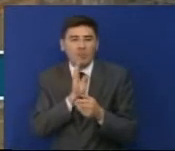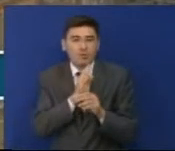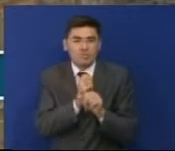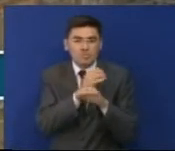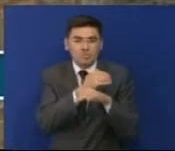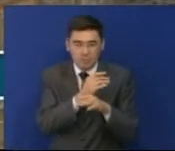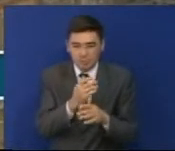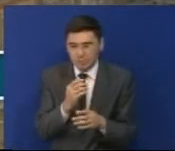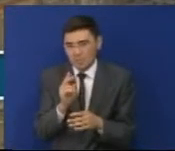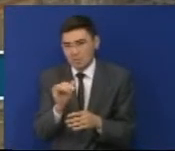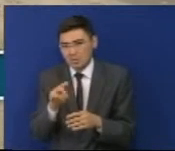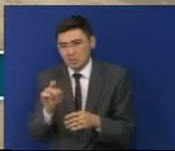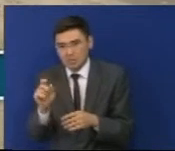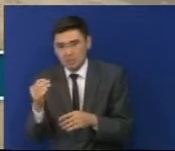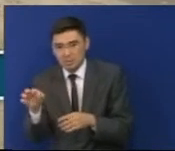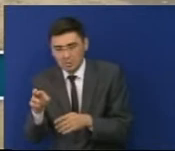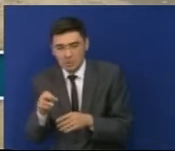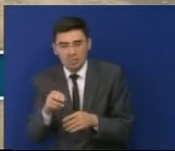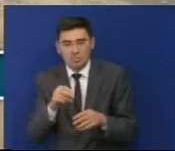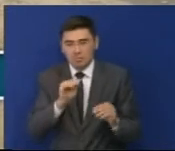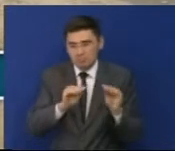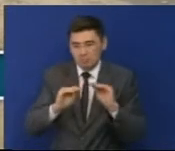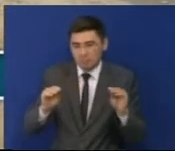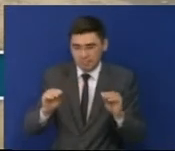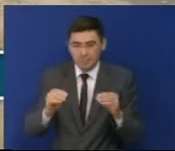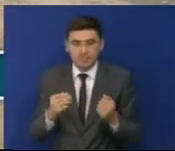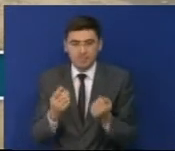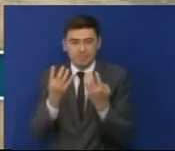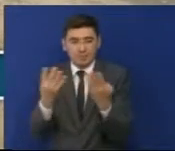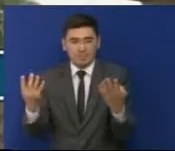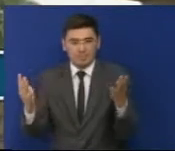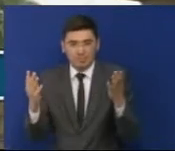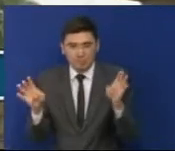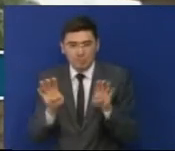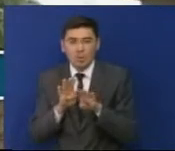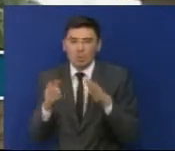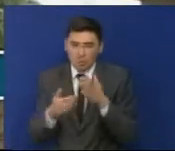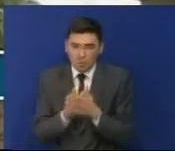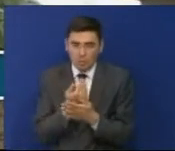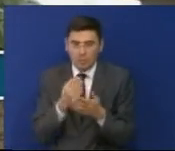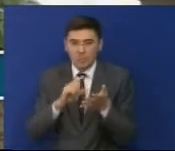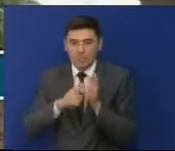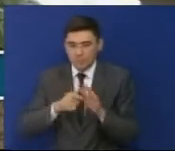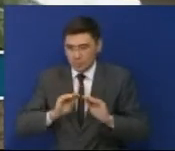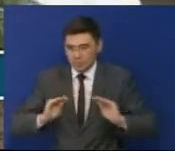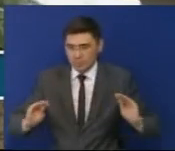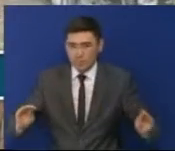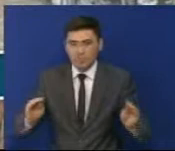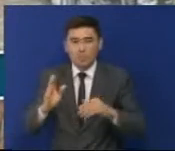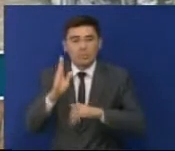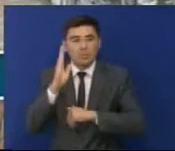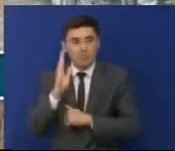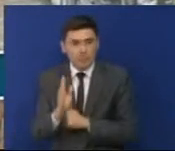саябақтың қоршауын жөндеу жұмыстары басталды. Қоршау жаңа плиткамен қапталмақ. Жаңа мердігер ұйым құрылыс материалдары келген